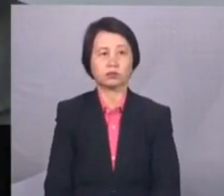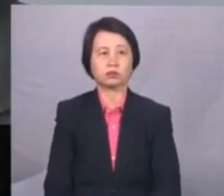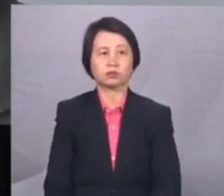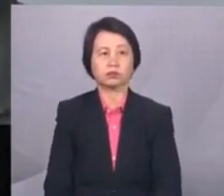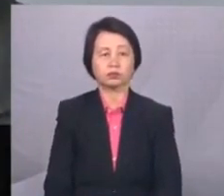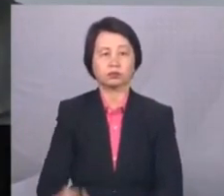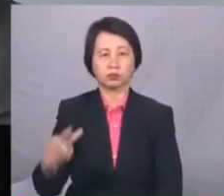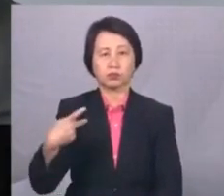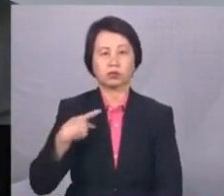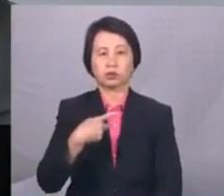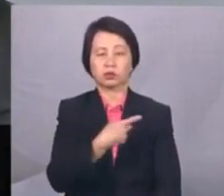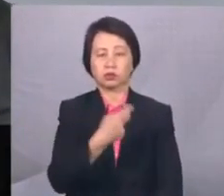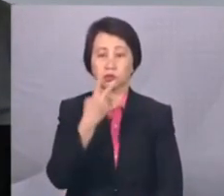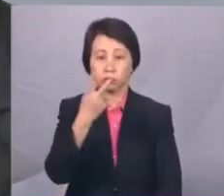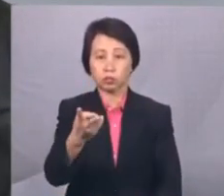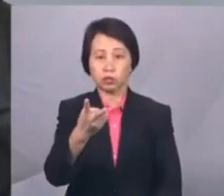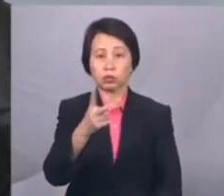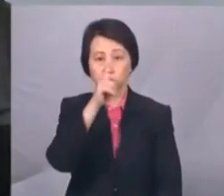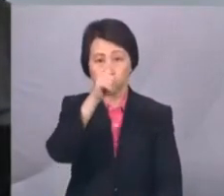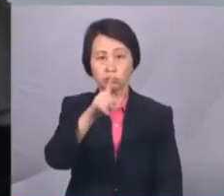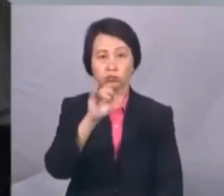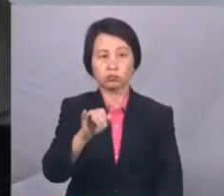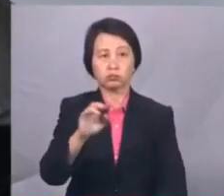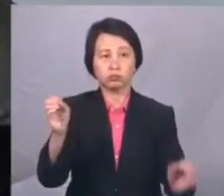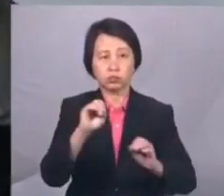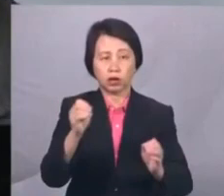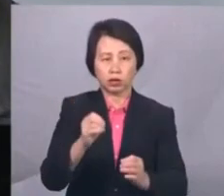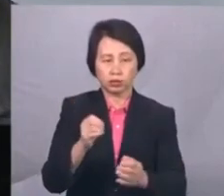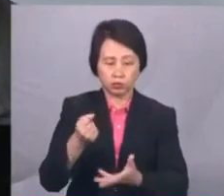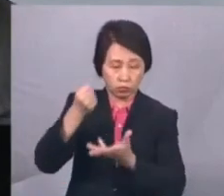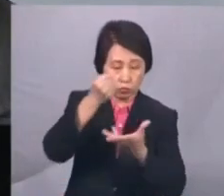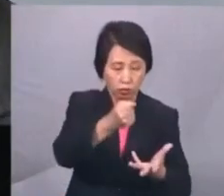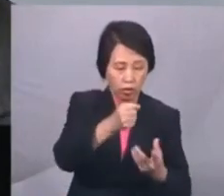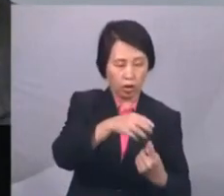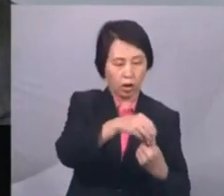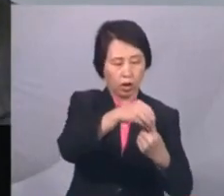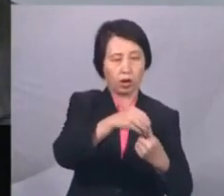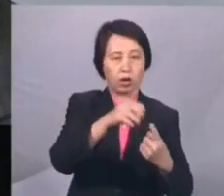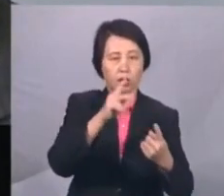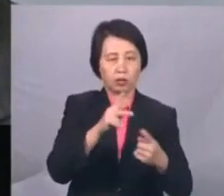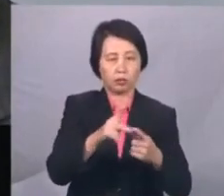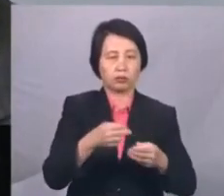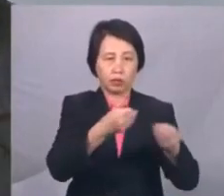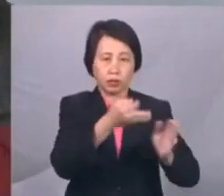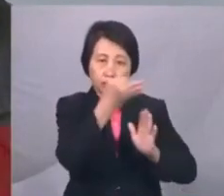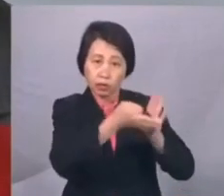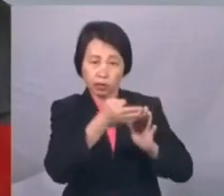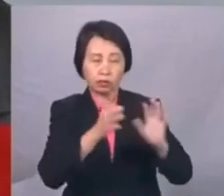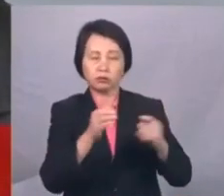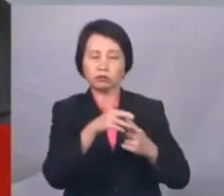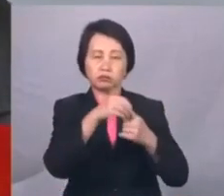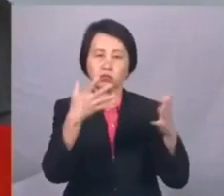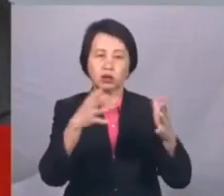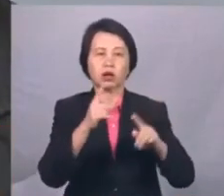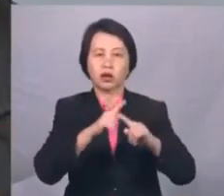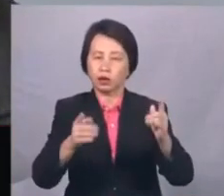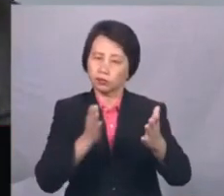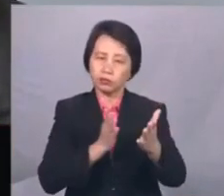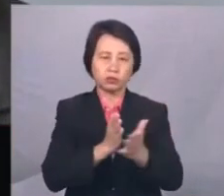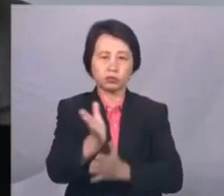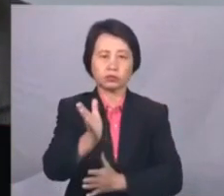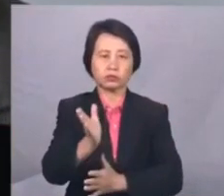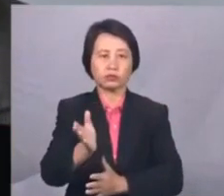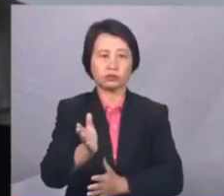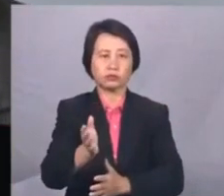ah ah kita melihat memangnya tidak diperuntukan khusus yang diberi kau depannya industri tapi secara tidak langsung